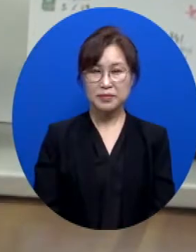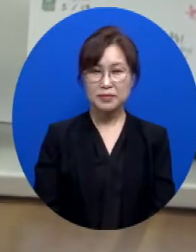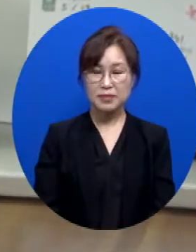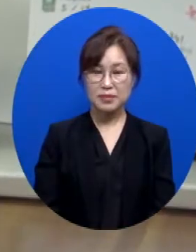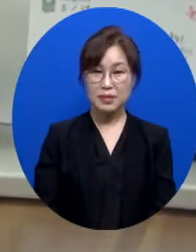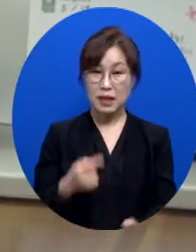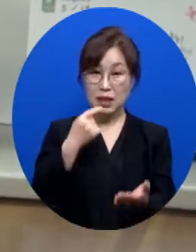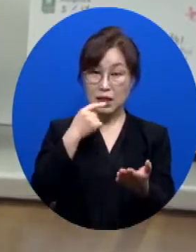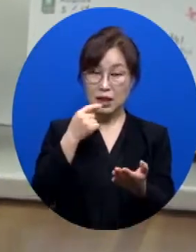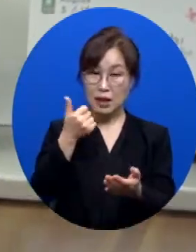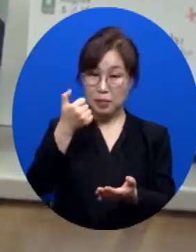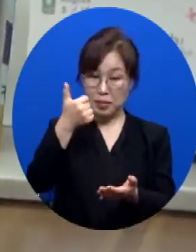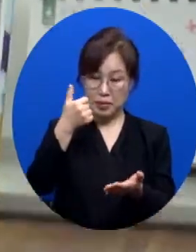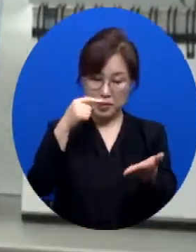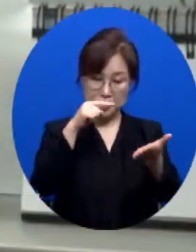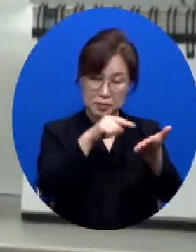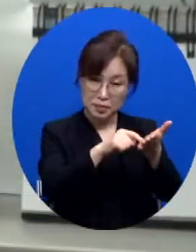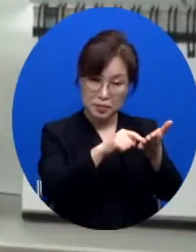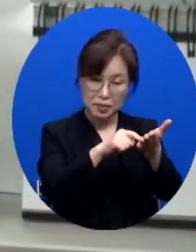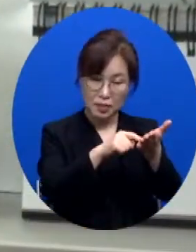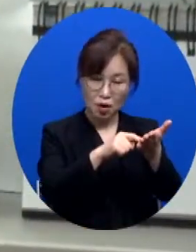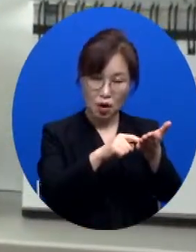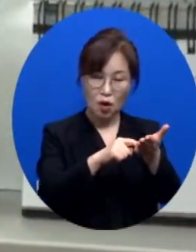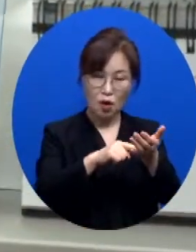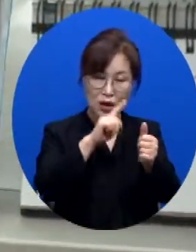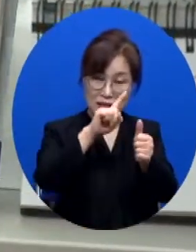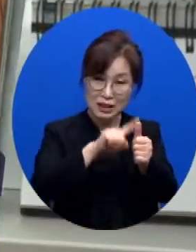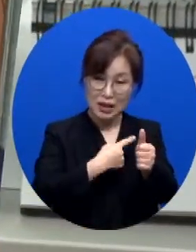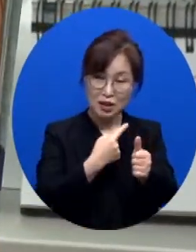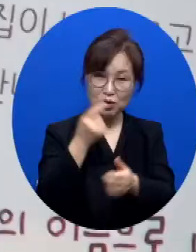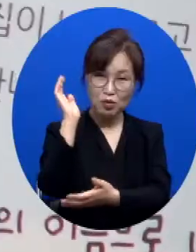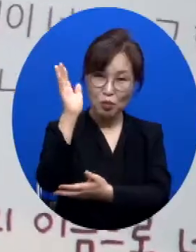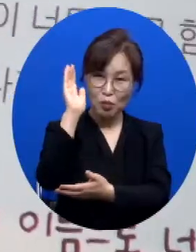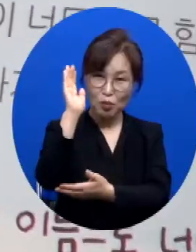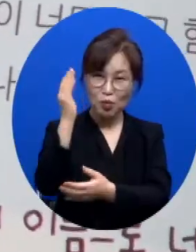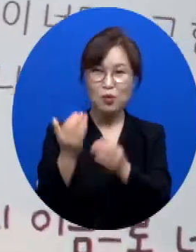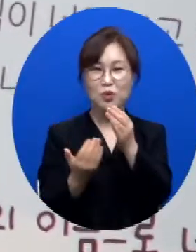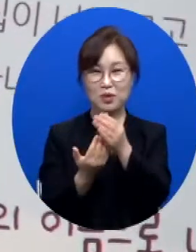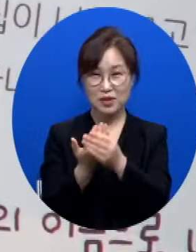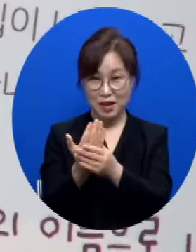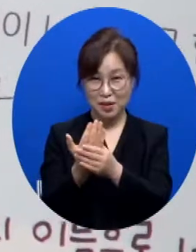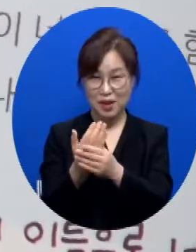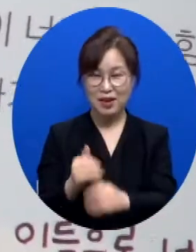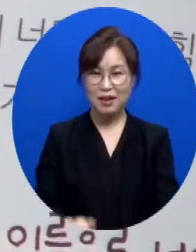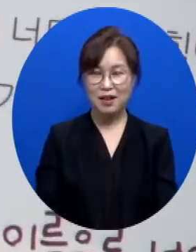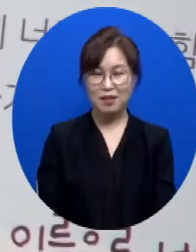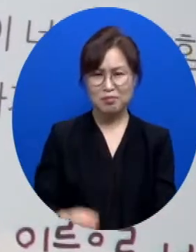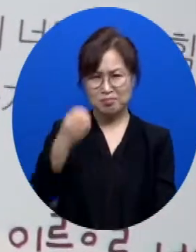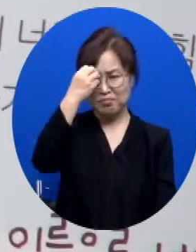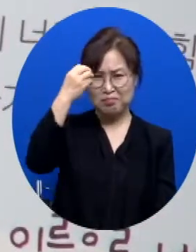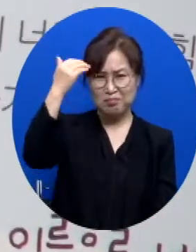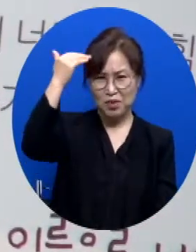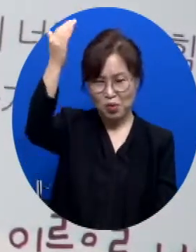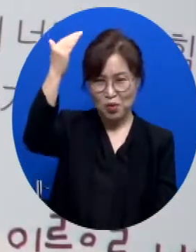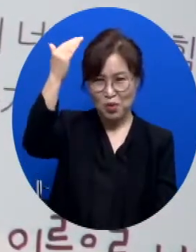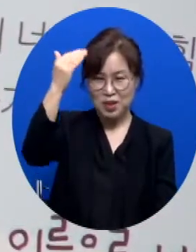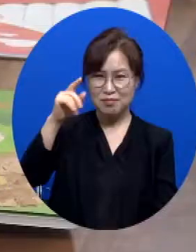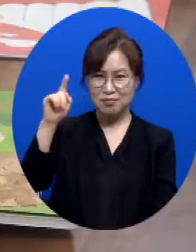매직펜을 그림에 갖다 대자 이야기를 읽어주는 목소리가 들립니다. 거인 골리앗을 무찌른